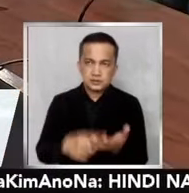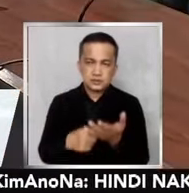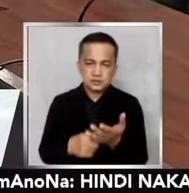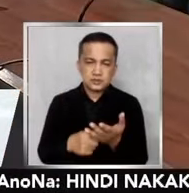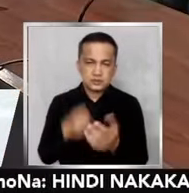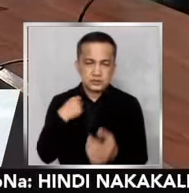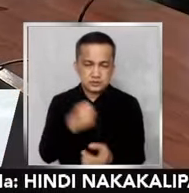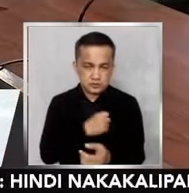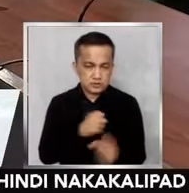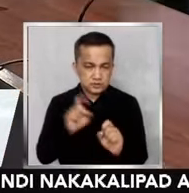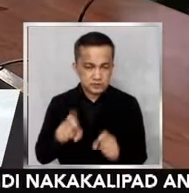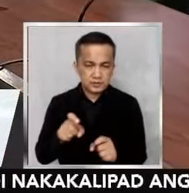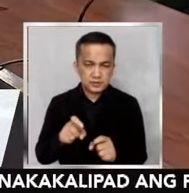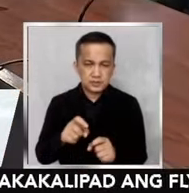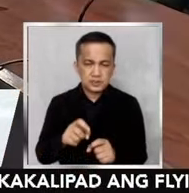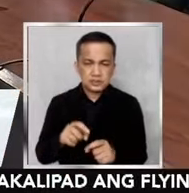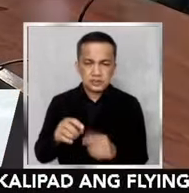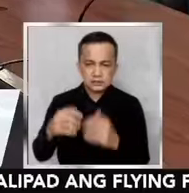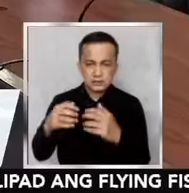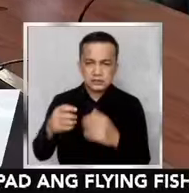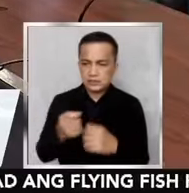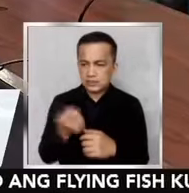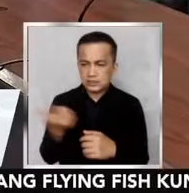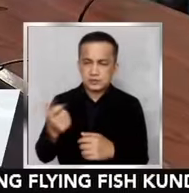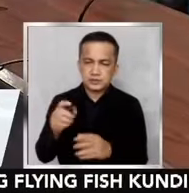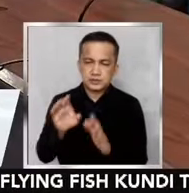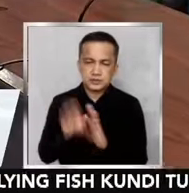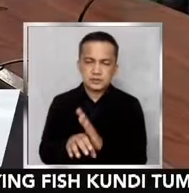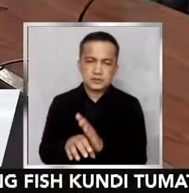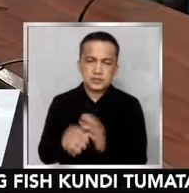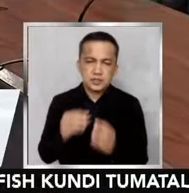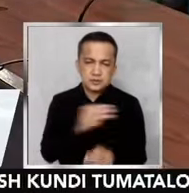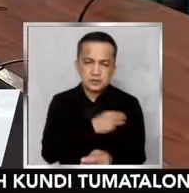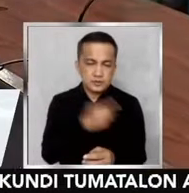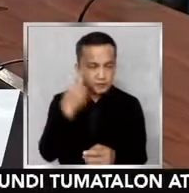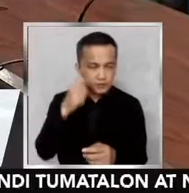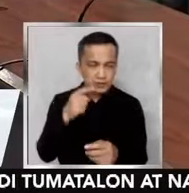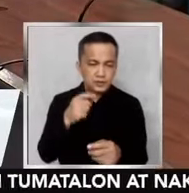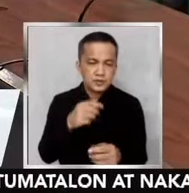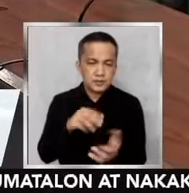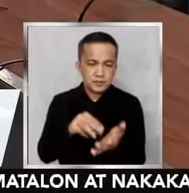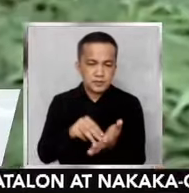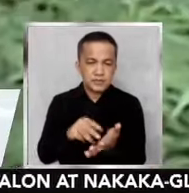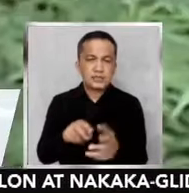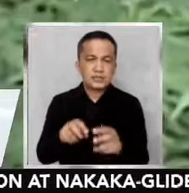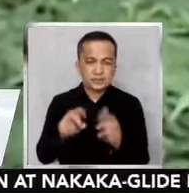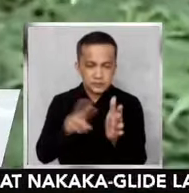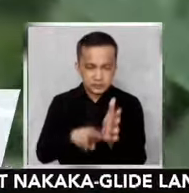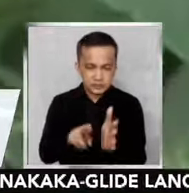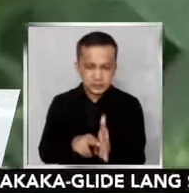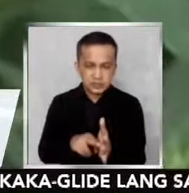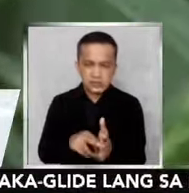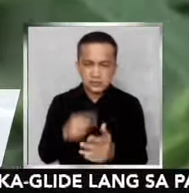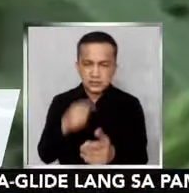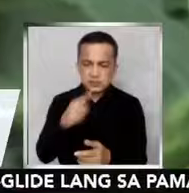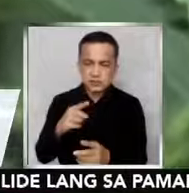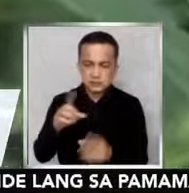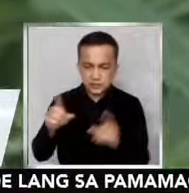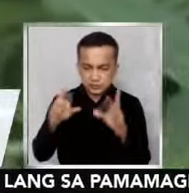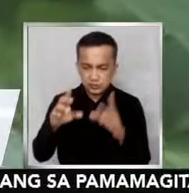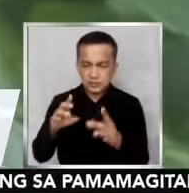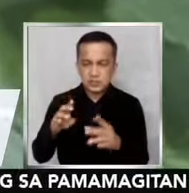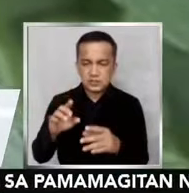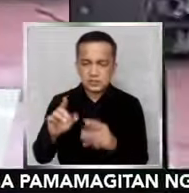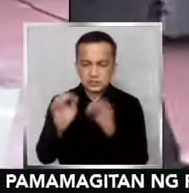dapat bang i-decriminalize ang marijuana para sa medical research. Tugon ng Dangerous Drugs Board, hindi na kailangang i-decriminalize